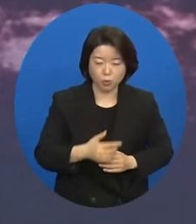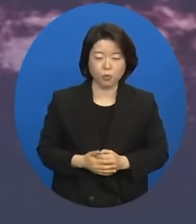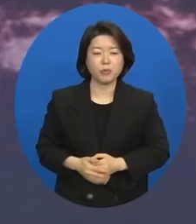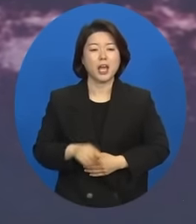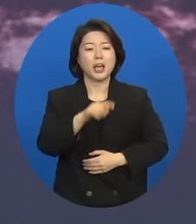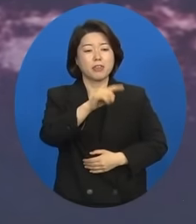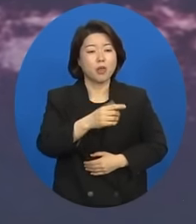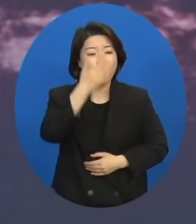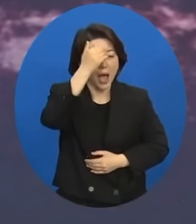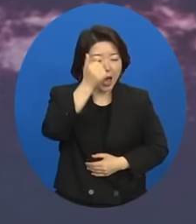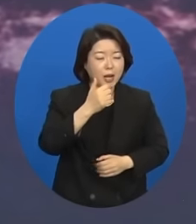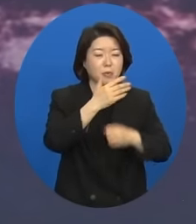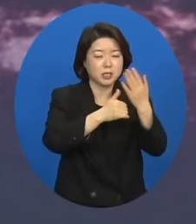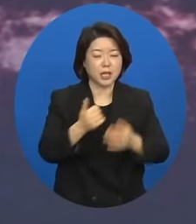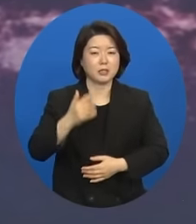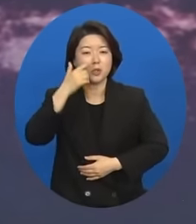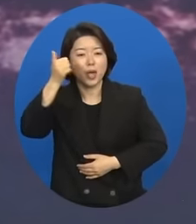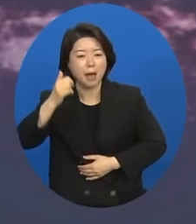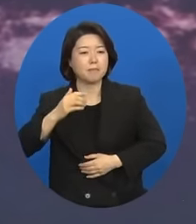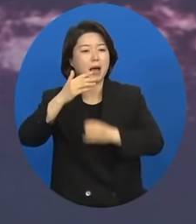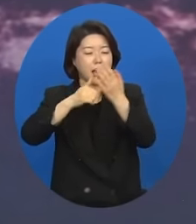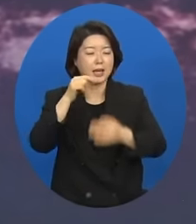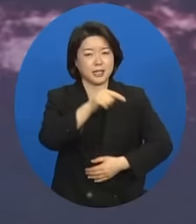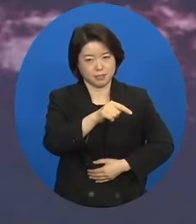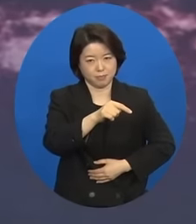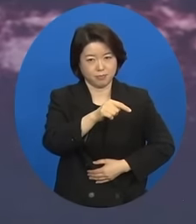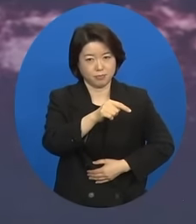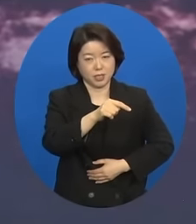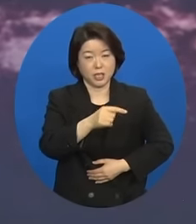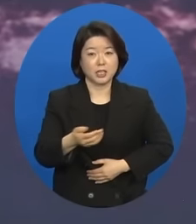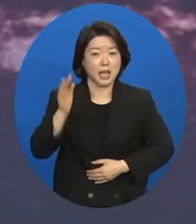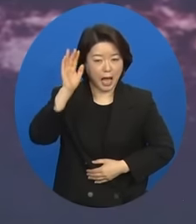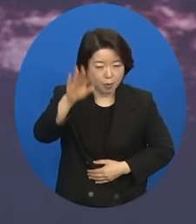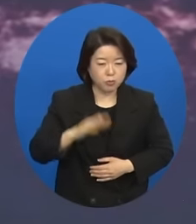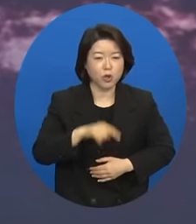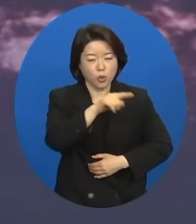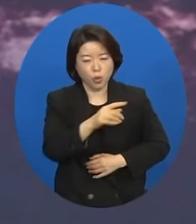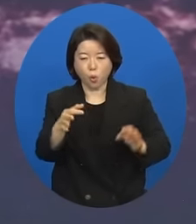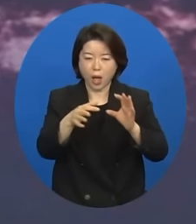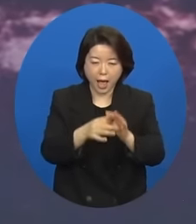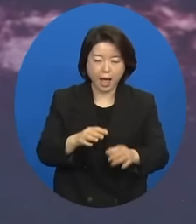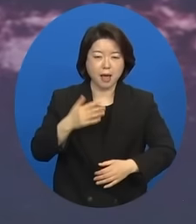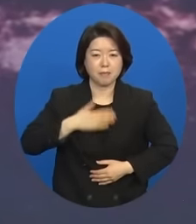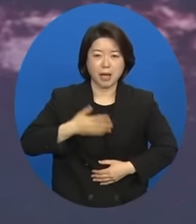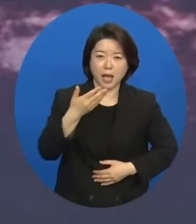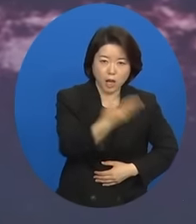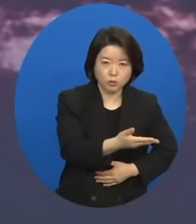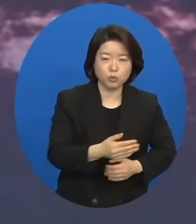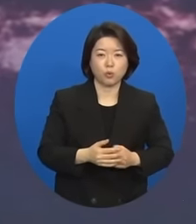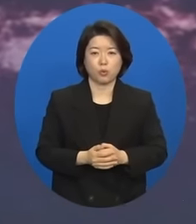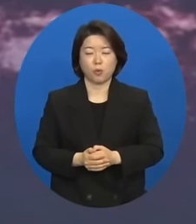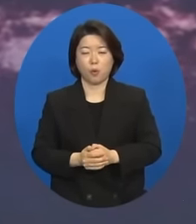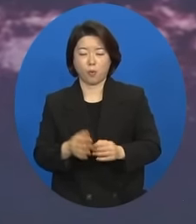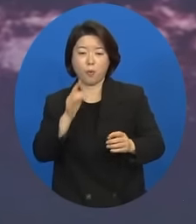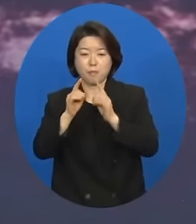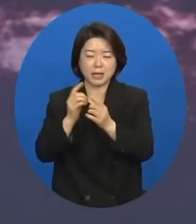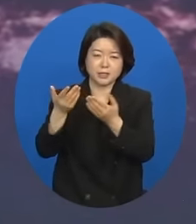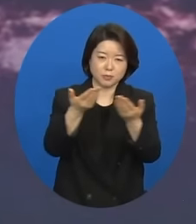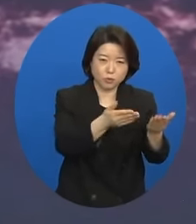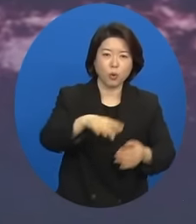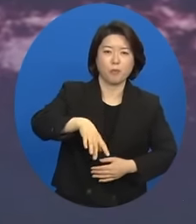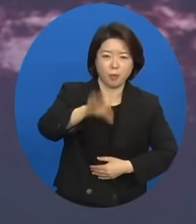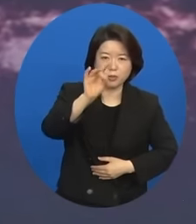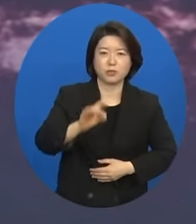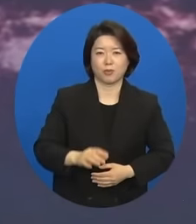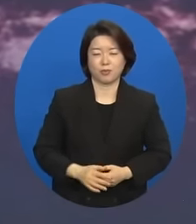하나님이다 그러므로 나는 너 하고도 만나고 싶고 너와도 관계하고 싶고 너의 삶을 지켜줄 거야라고 먼저 말씀을 하고